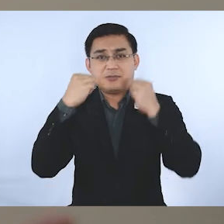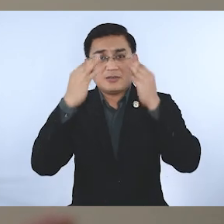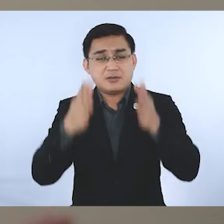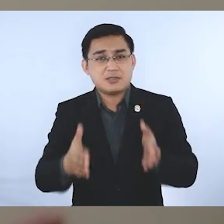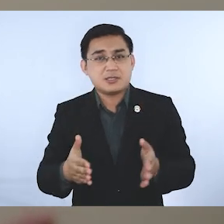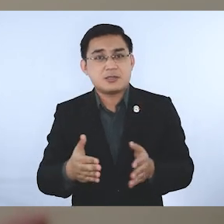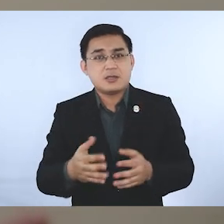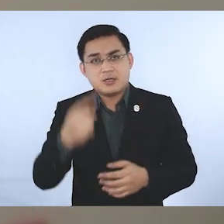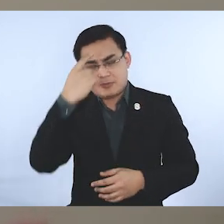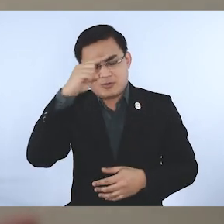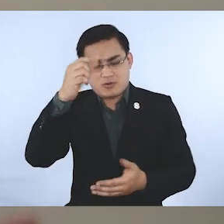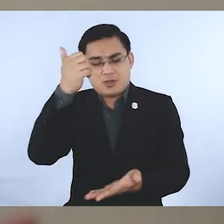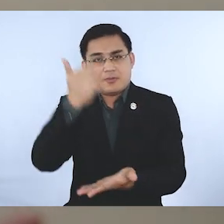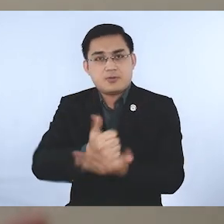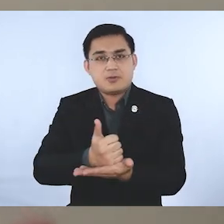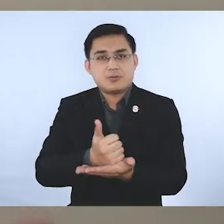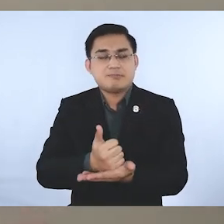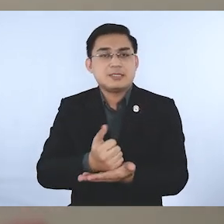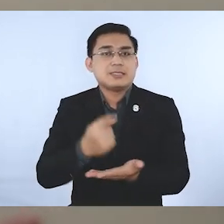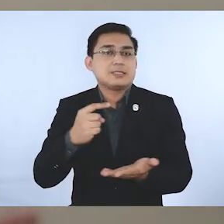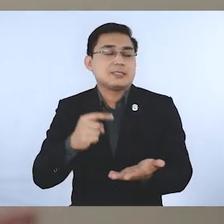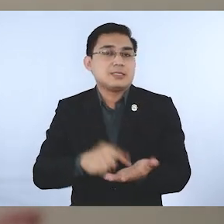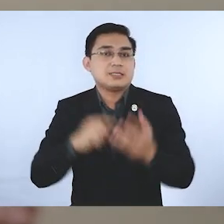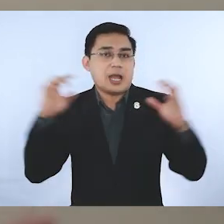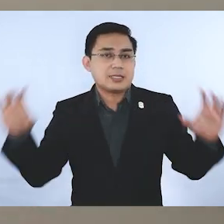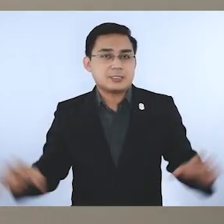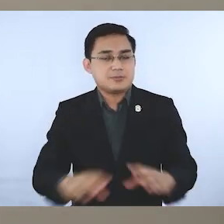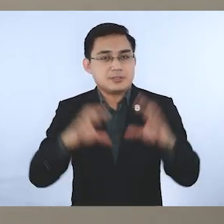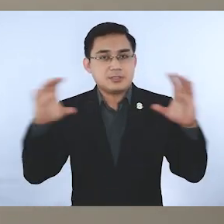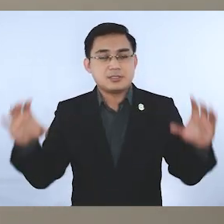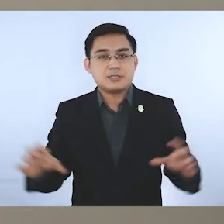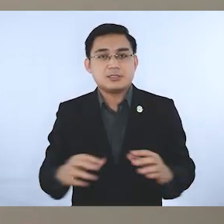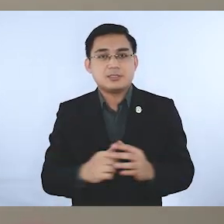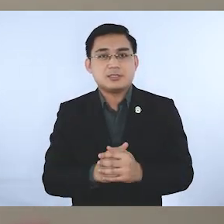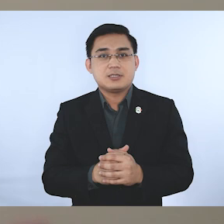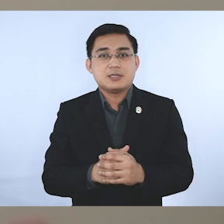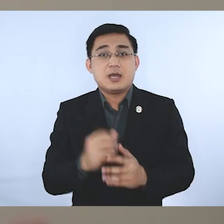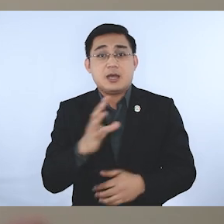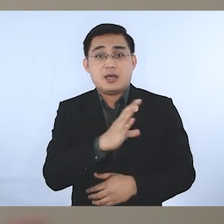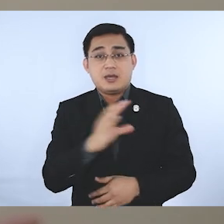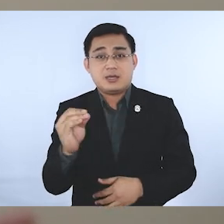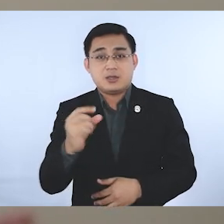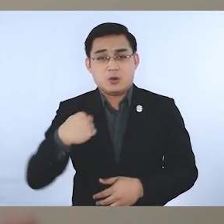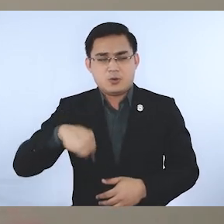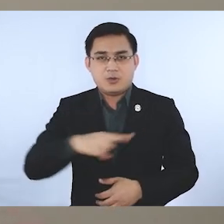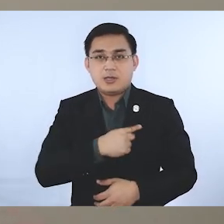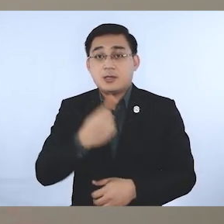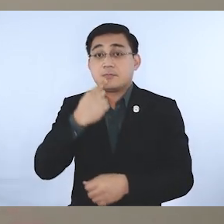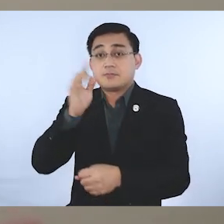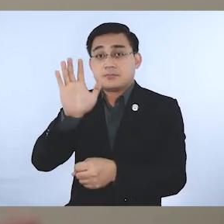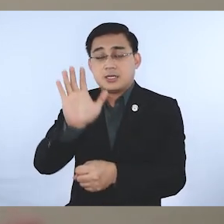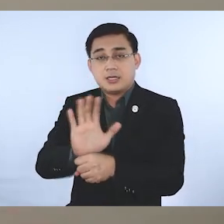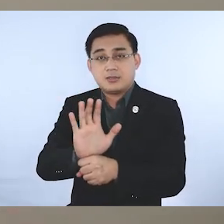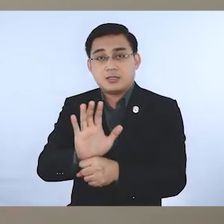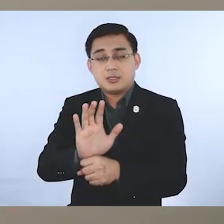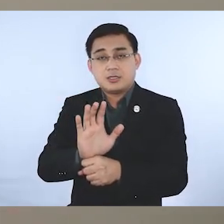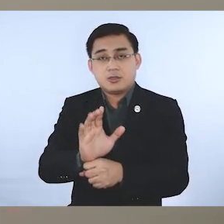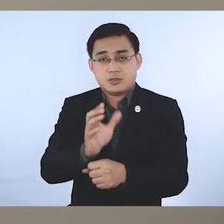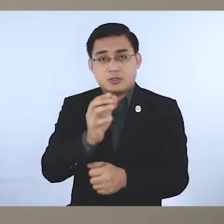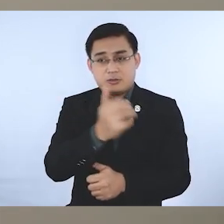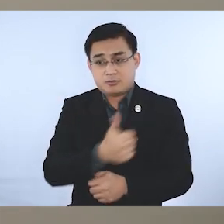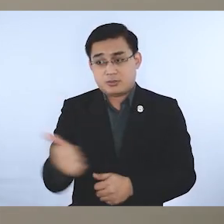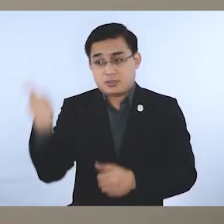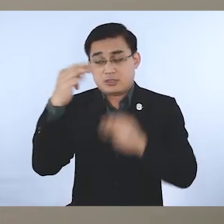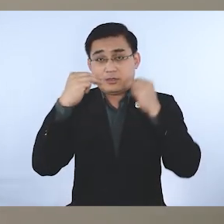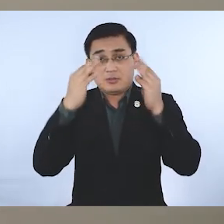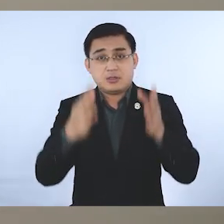sa pagpapatibay po ng ganitong mga aktibidad. At pangako po namin sa pamamahala